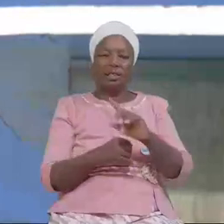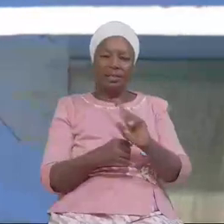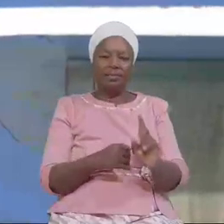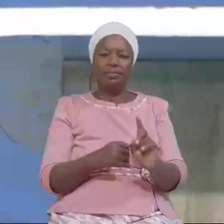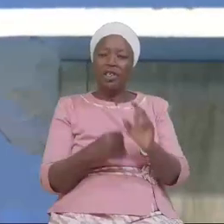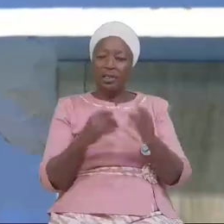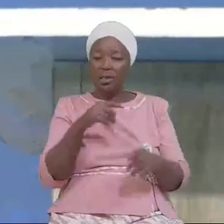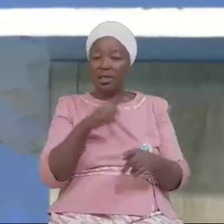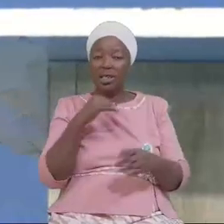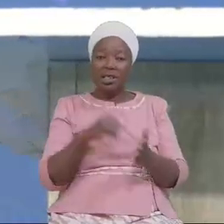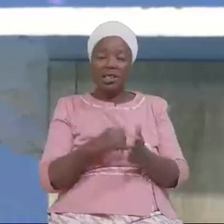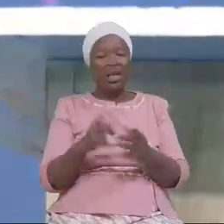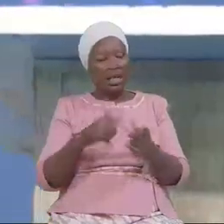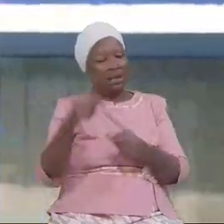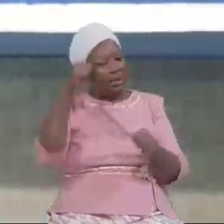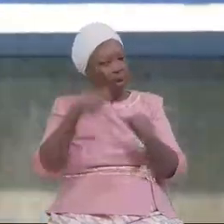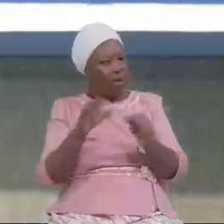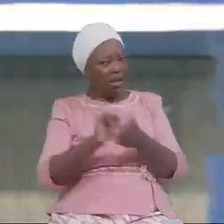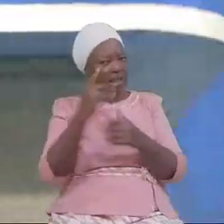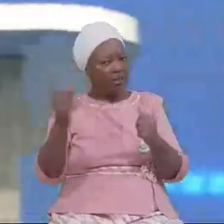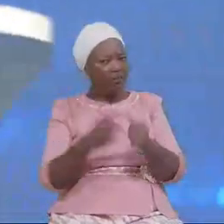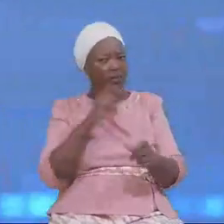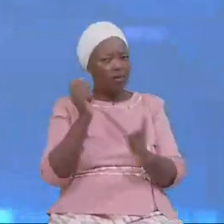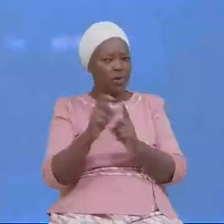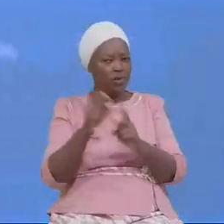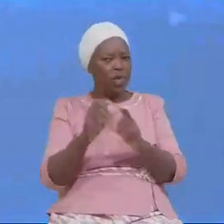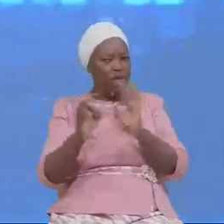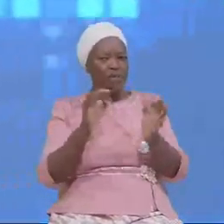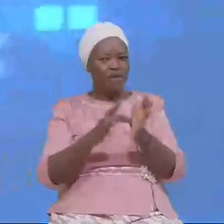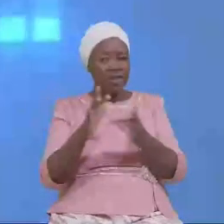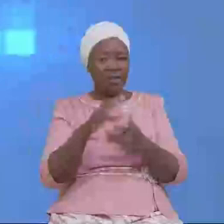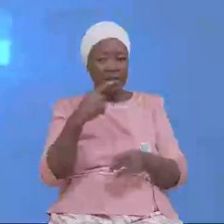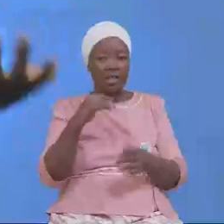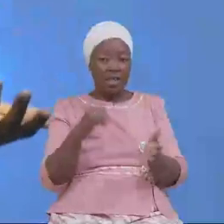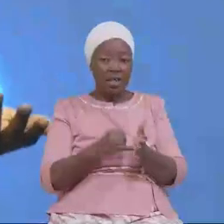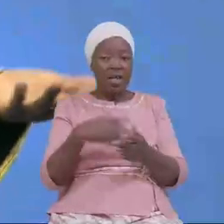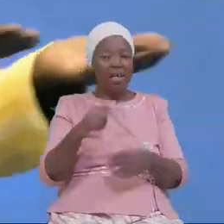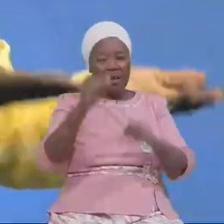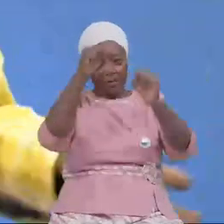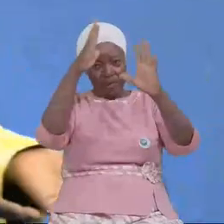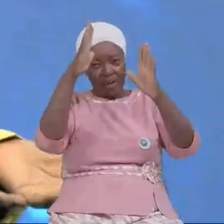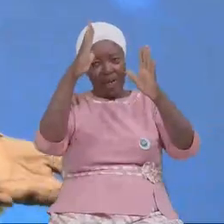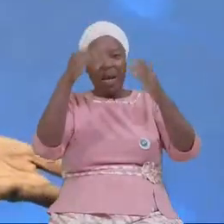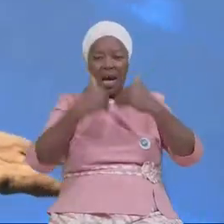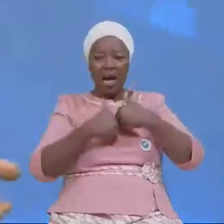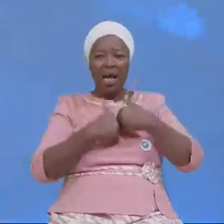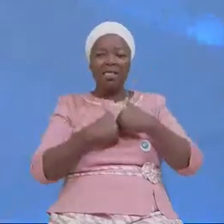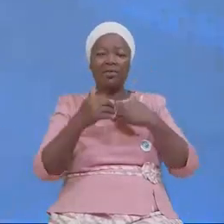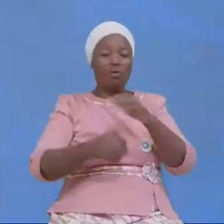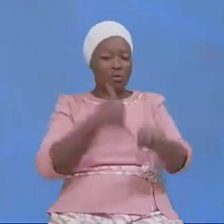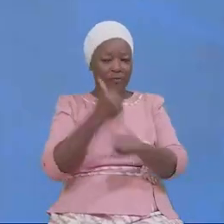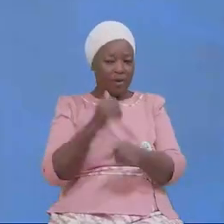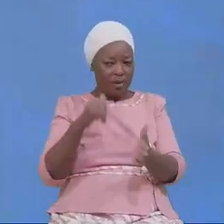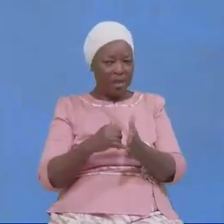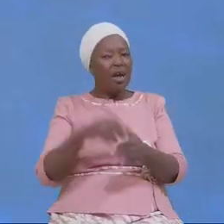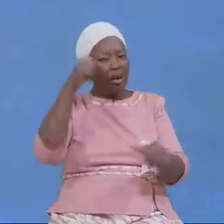la parole finale. Si Jésus l'a dit, le Père l'a confirmé. Rappelez-vous,